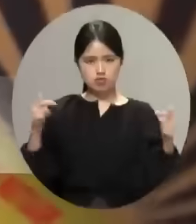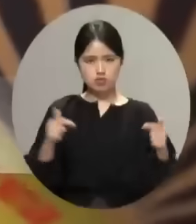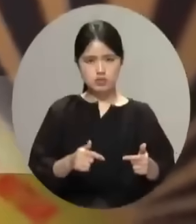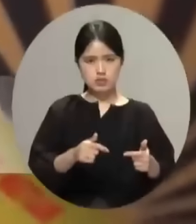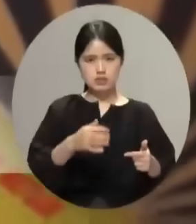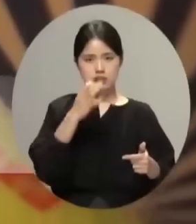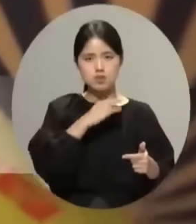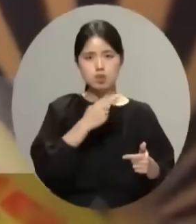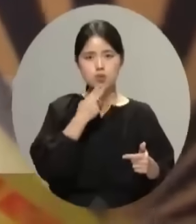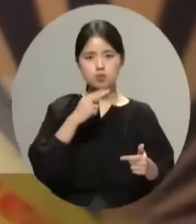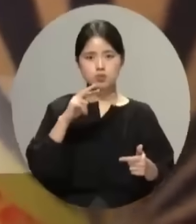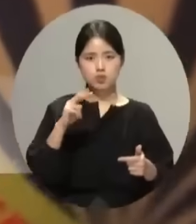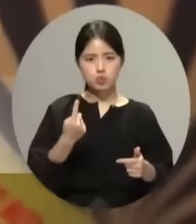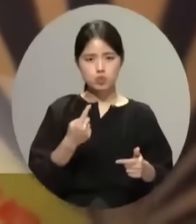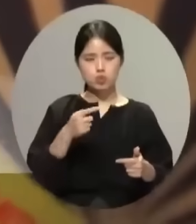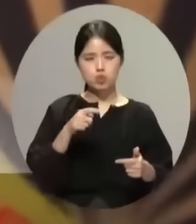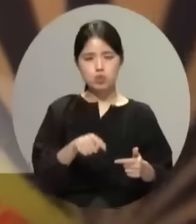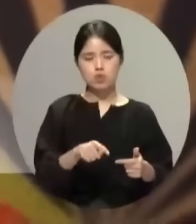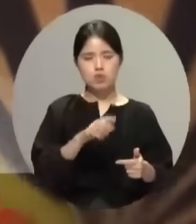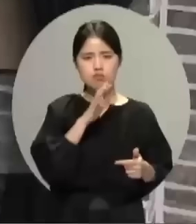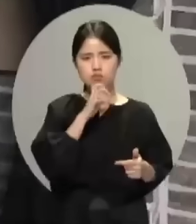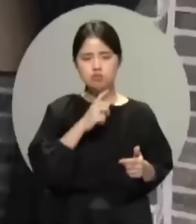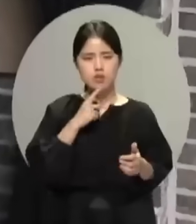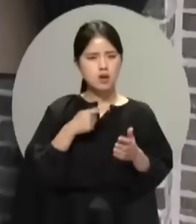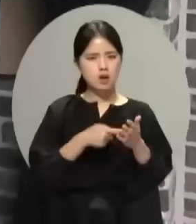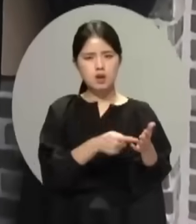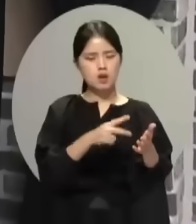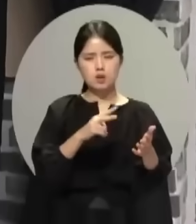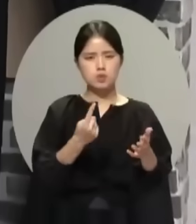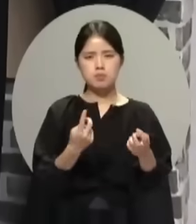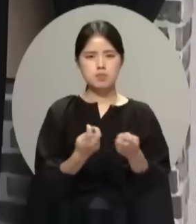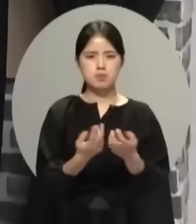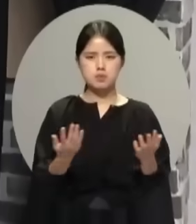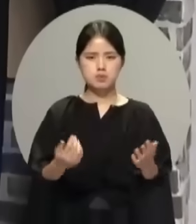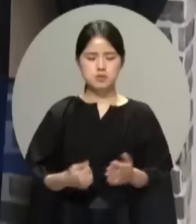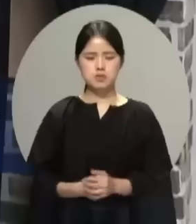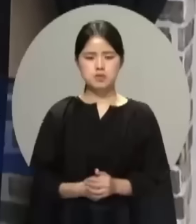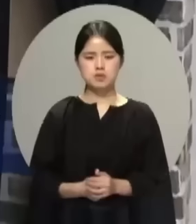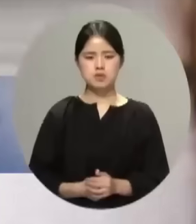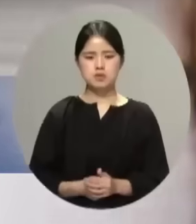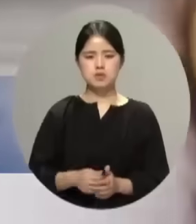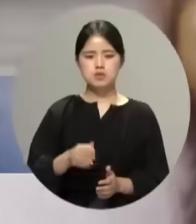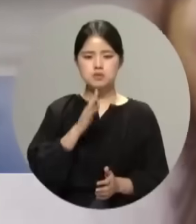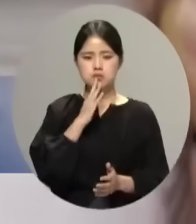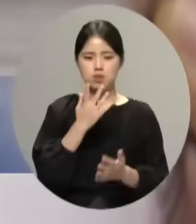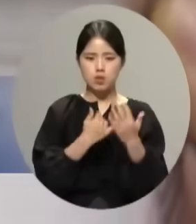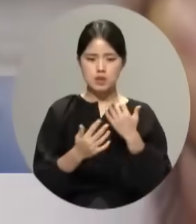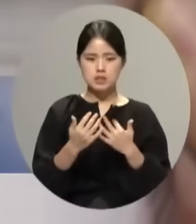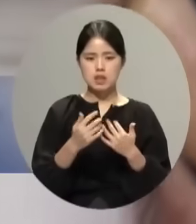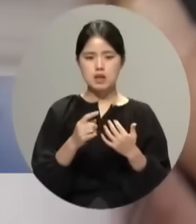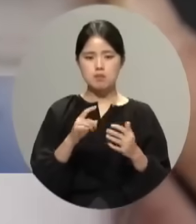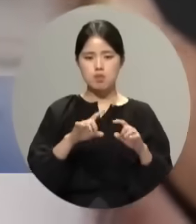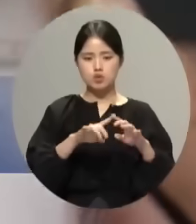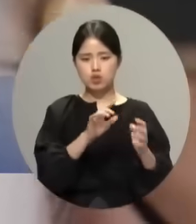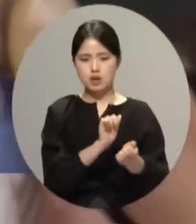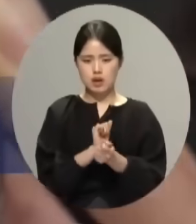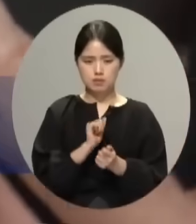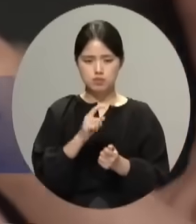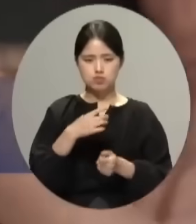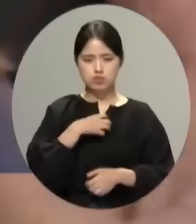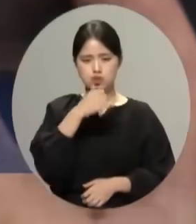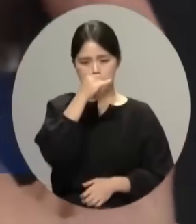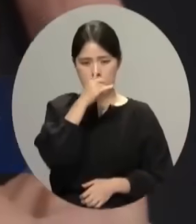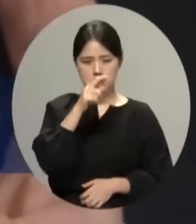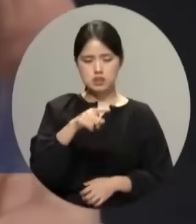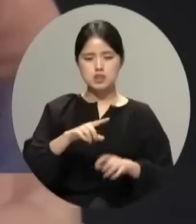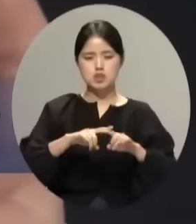못해도 제재할 근거가 없다는 게 문제입니다. 화재나 감전에 이제 우려가 있는지 그런 부분에 대한 이제 정기적 안전성을